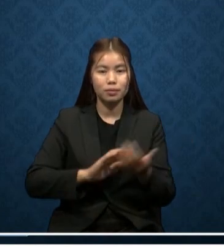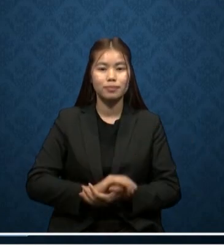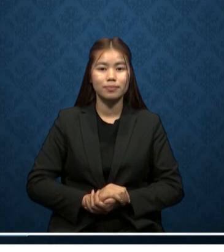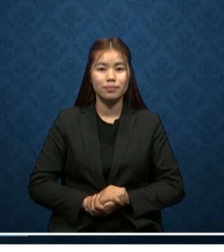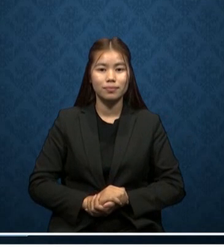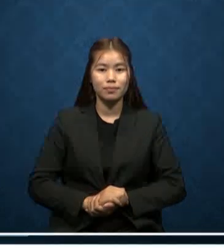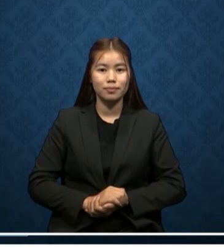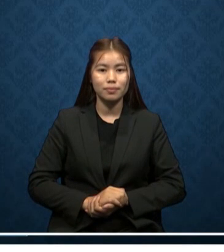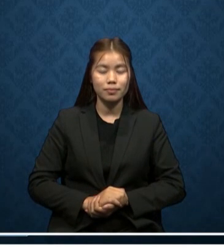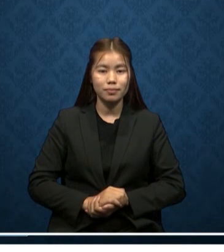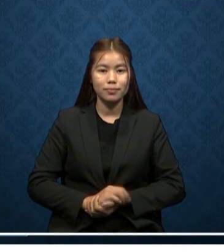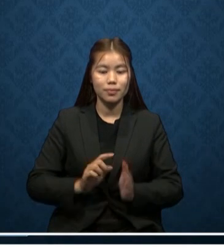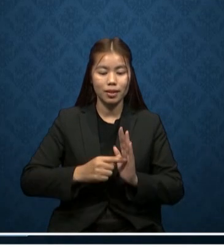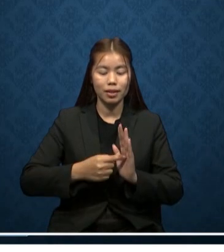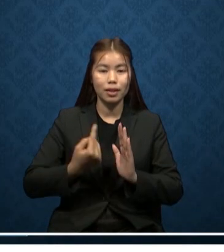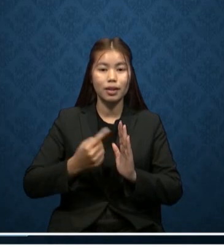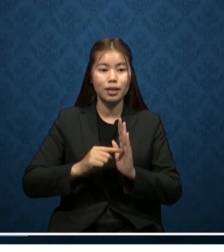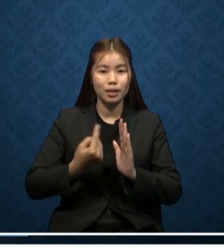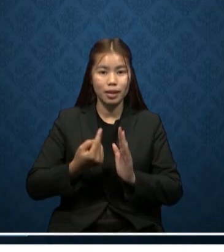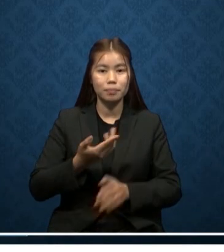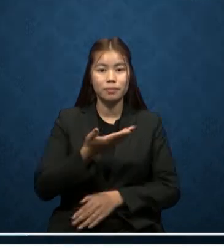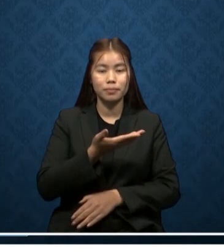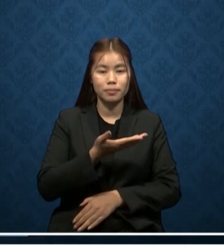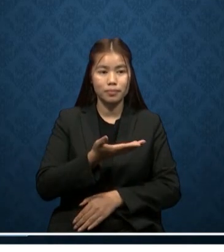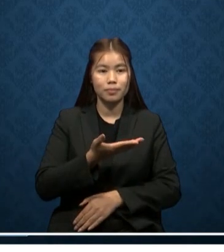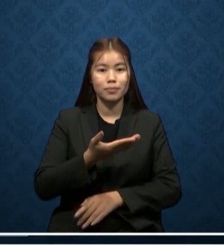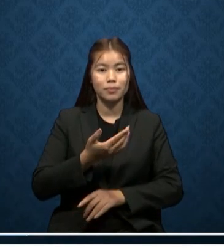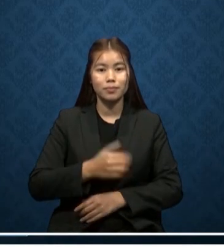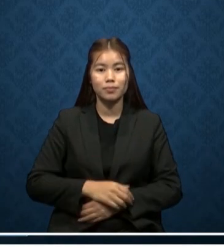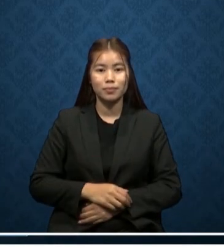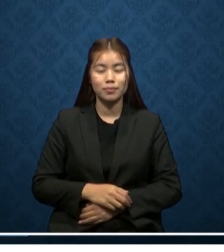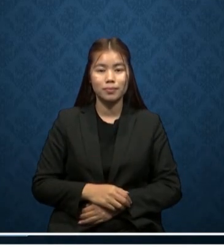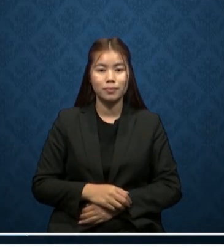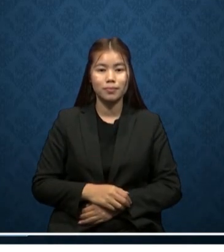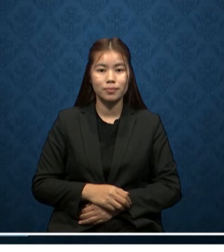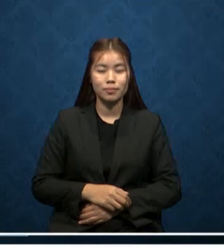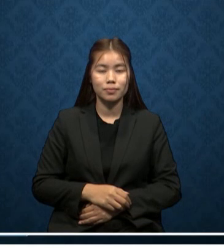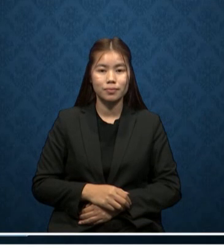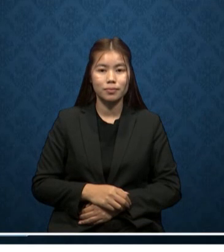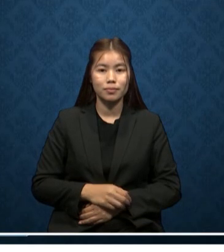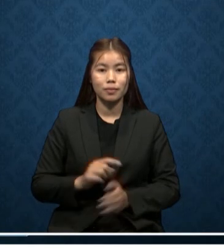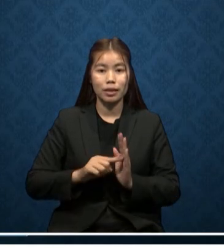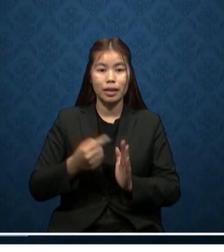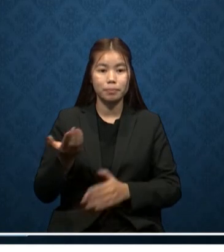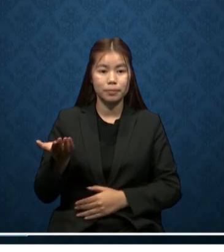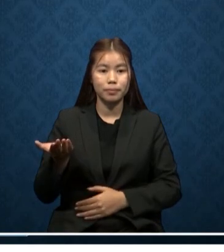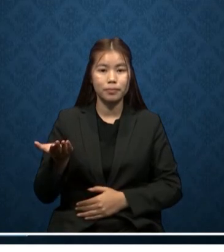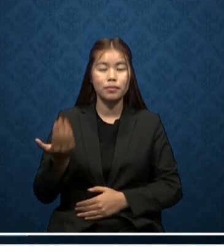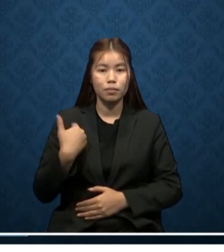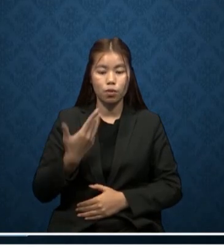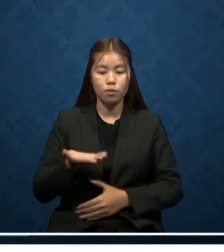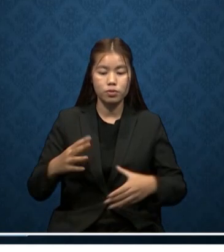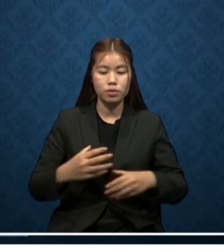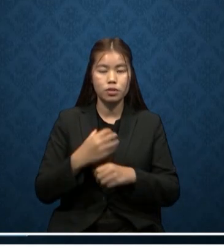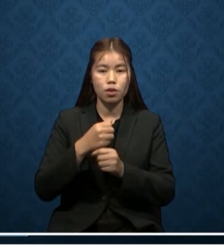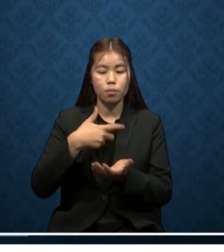ขอเริ่มที่แผนภาพฉายแผนที่ 1เลยครับตรงนี้ผมผมขออนุญาตบรรยายแบบสรุปๆนะ